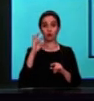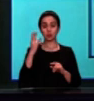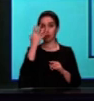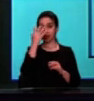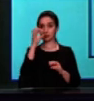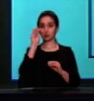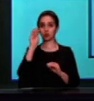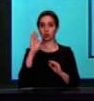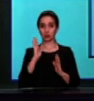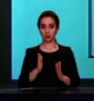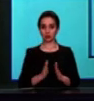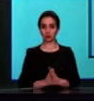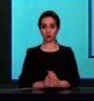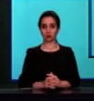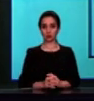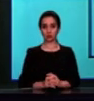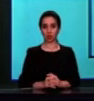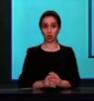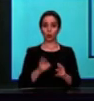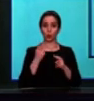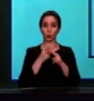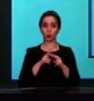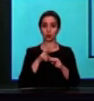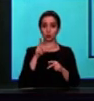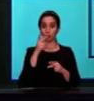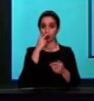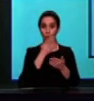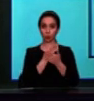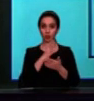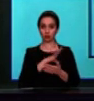rasm joylashtiramiz. Quyidagi, demak, ko'ringan